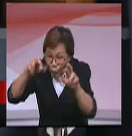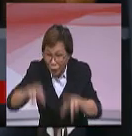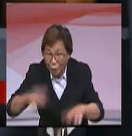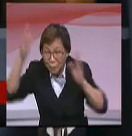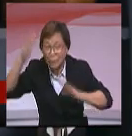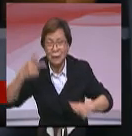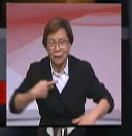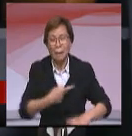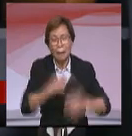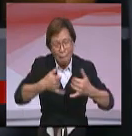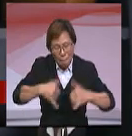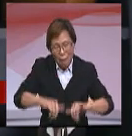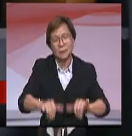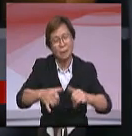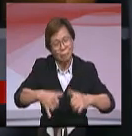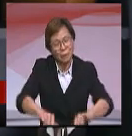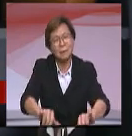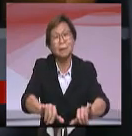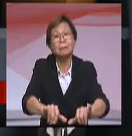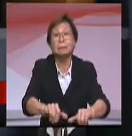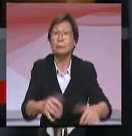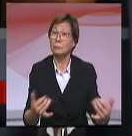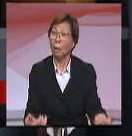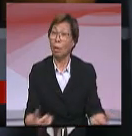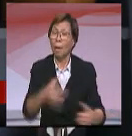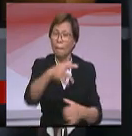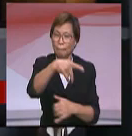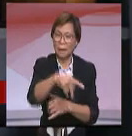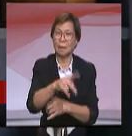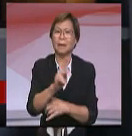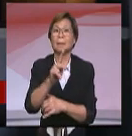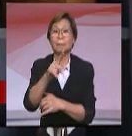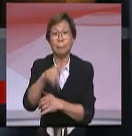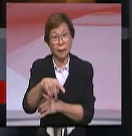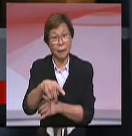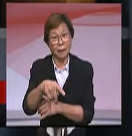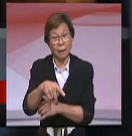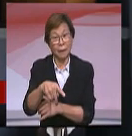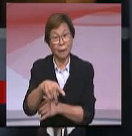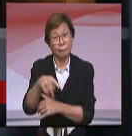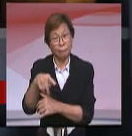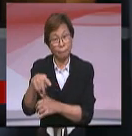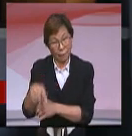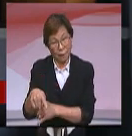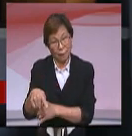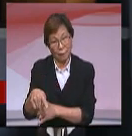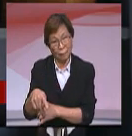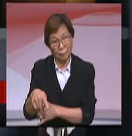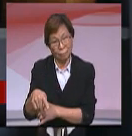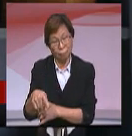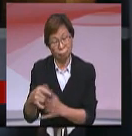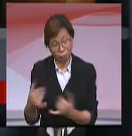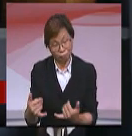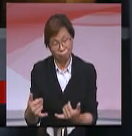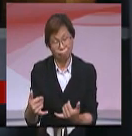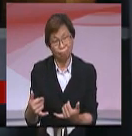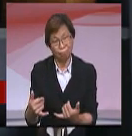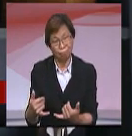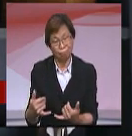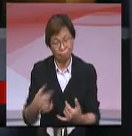masih berada di dalam tempoh Perintah Kawalan Pergerakan Pemulihan